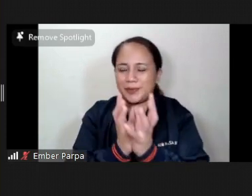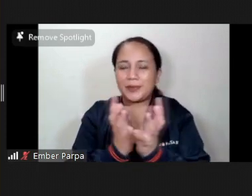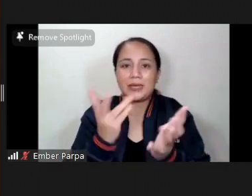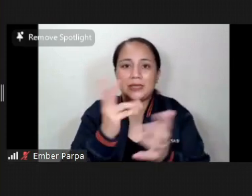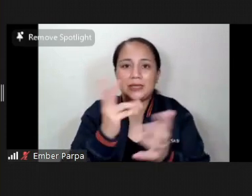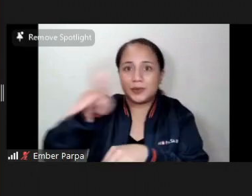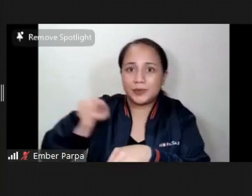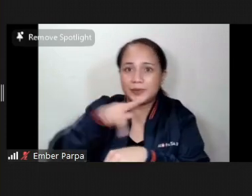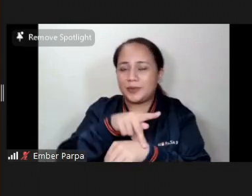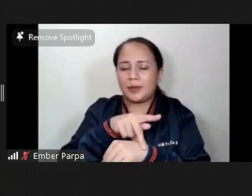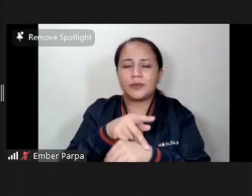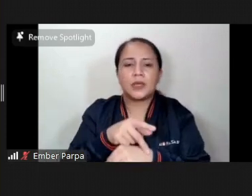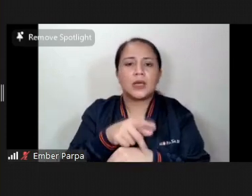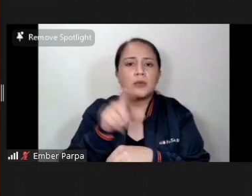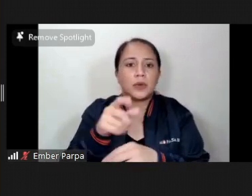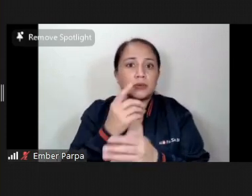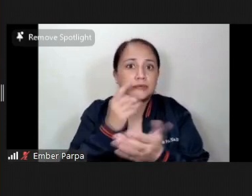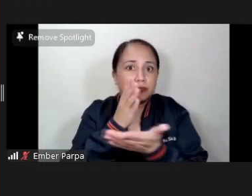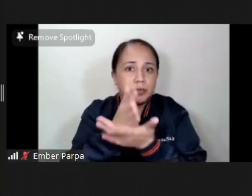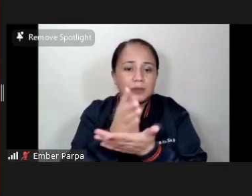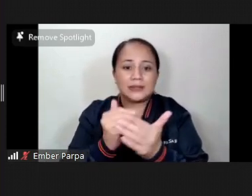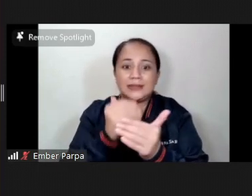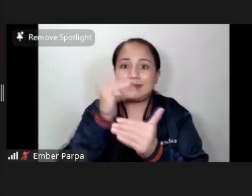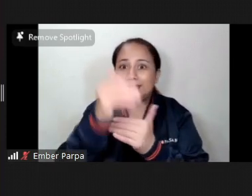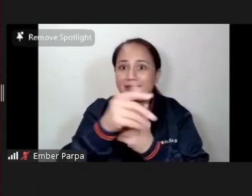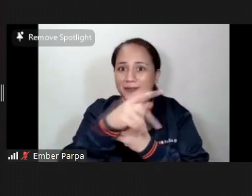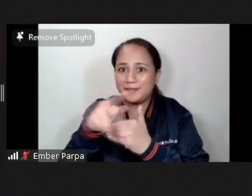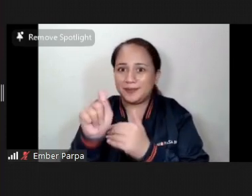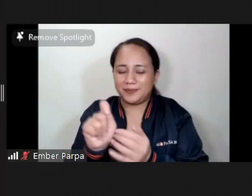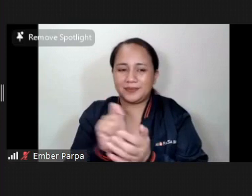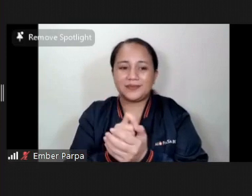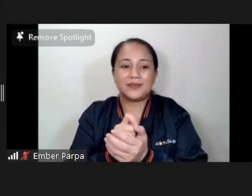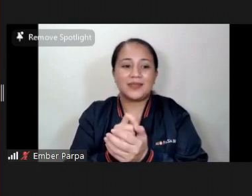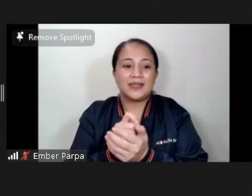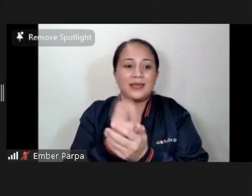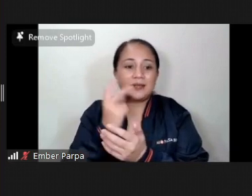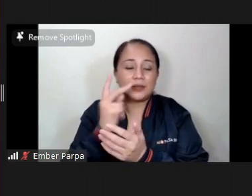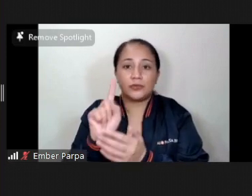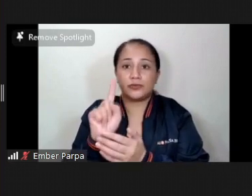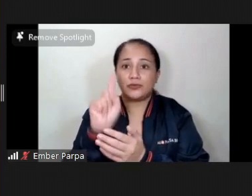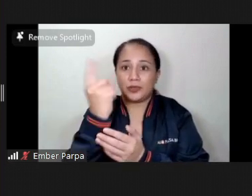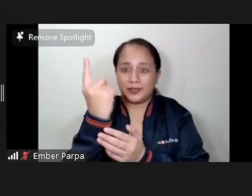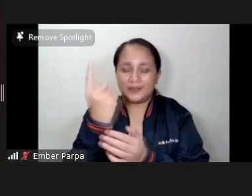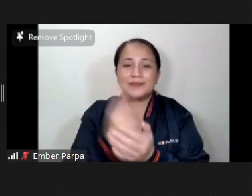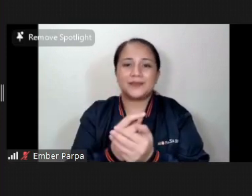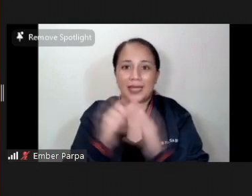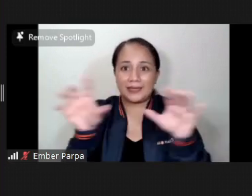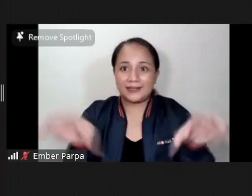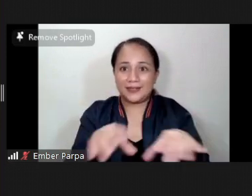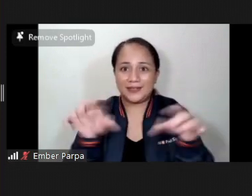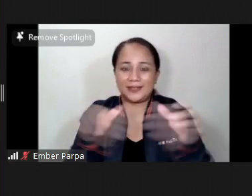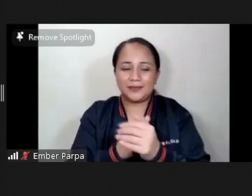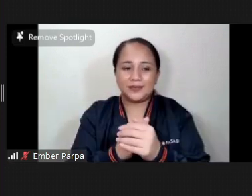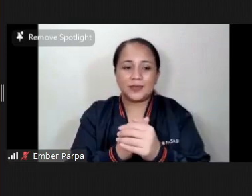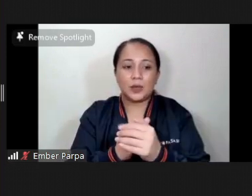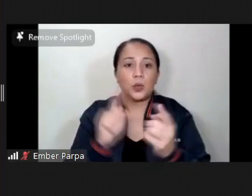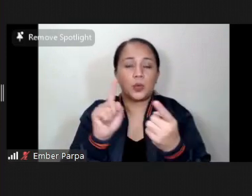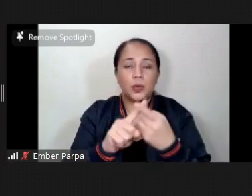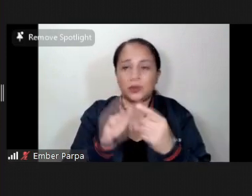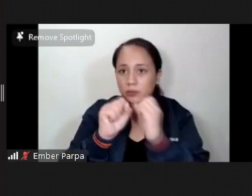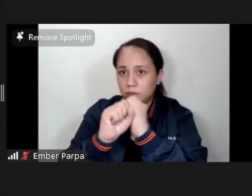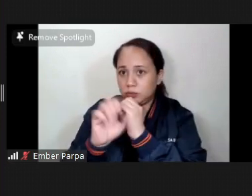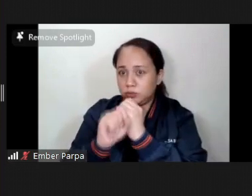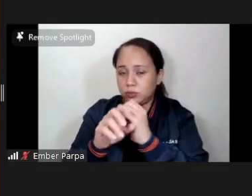bansa, atin na nang puntahan ito sa susunod nating slide. And then po, ito ang una nating activity, which is yung